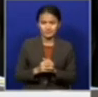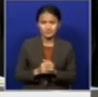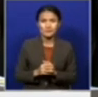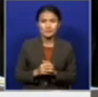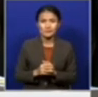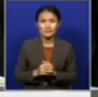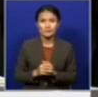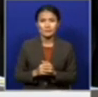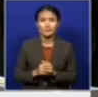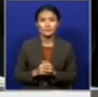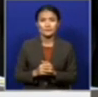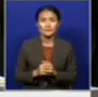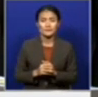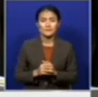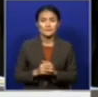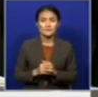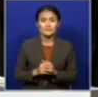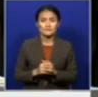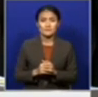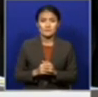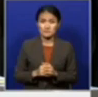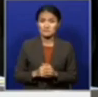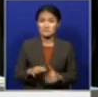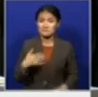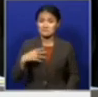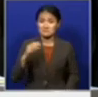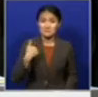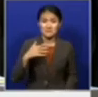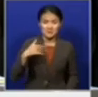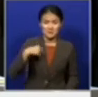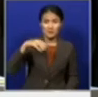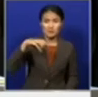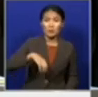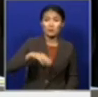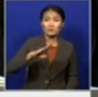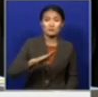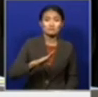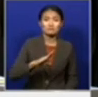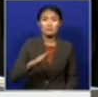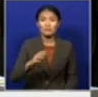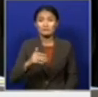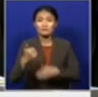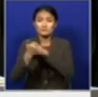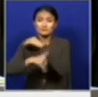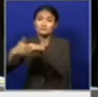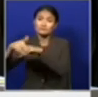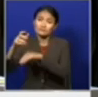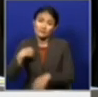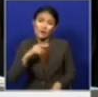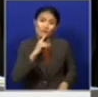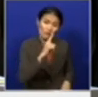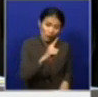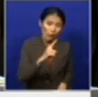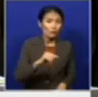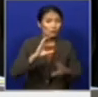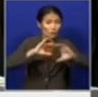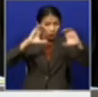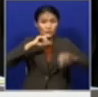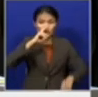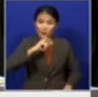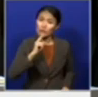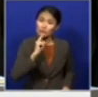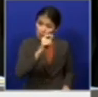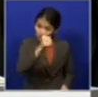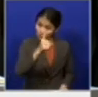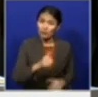CPTPP ยังต้องให้สิทธิพิเศษนักลงทุนต่างชาติหรือผู้ประกอบการต่างชาติเหนือกว่าไทยในเรื่องการอนุญาต